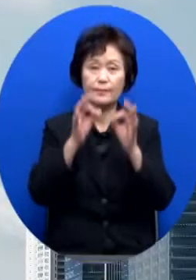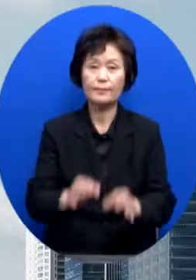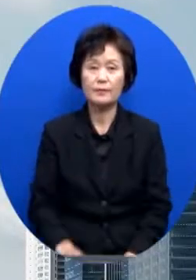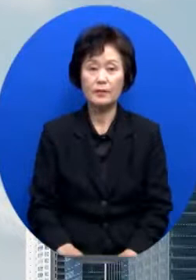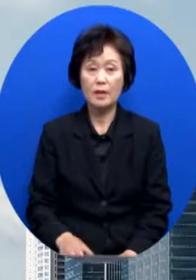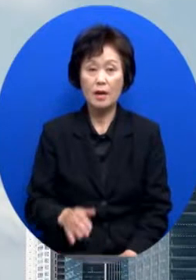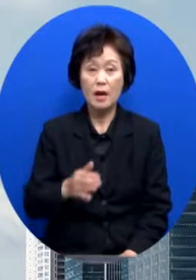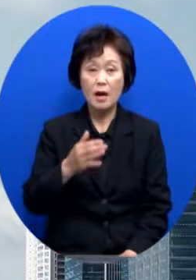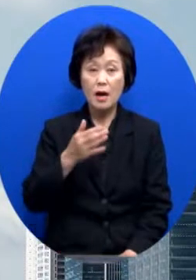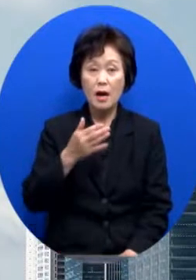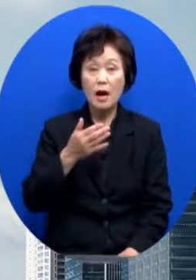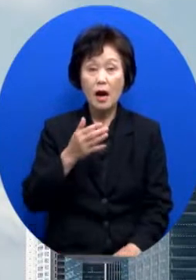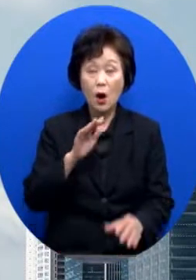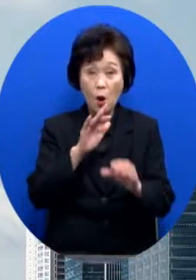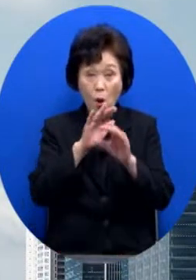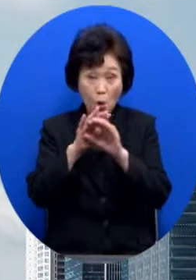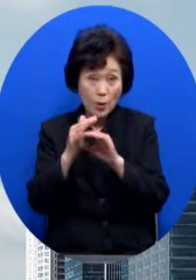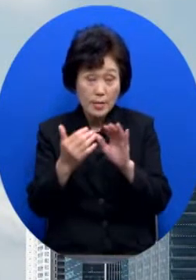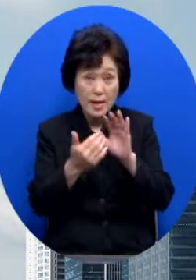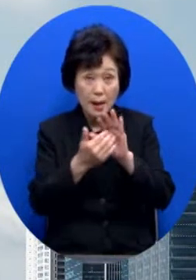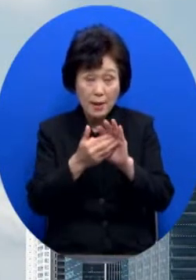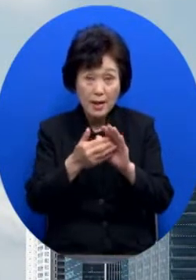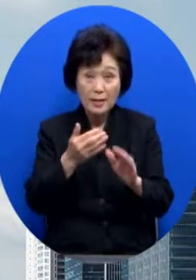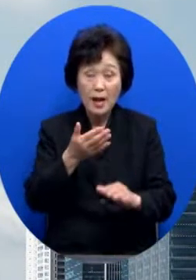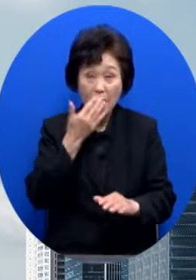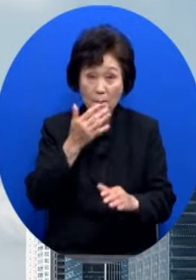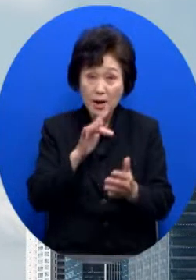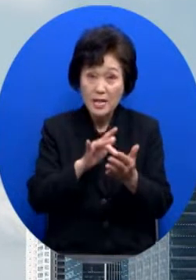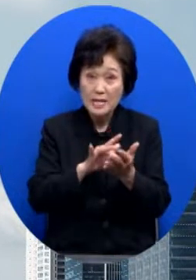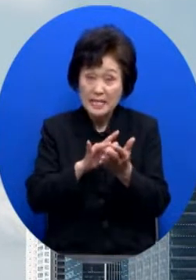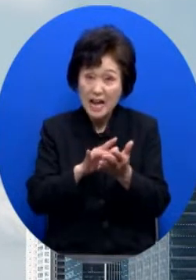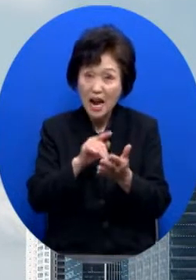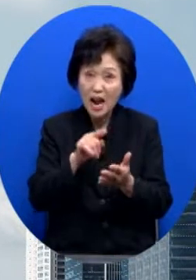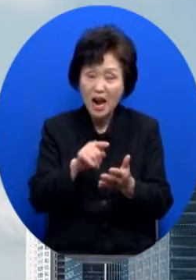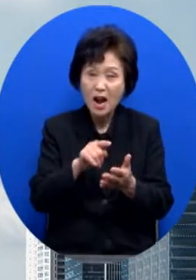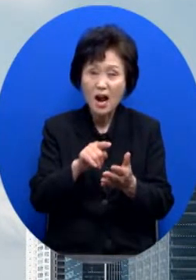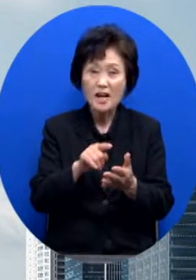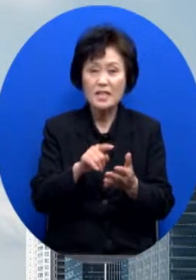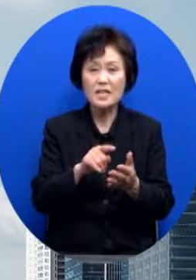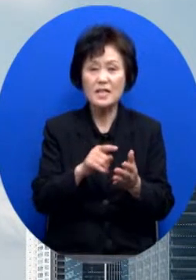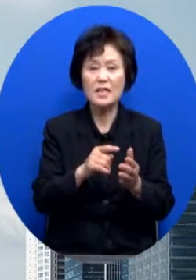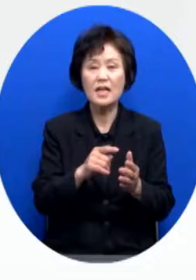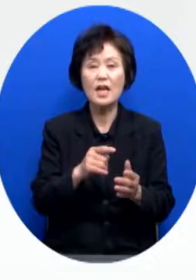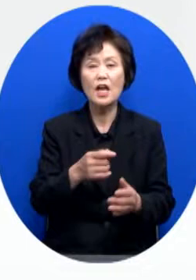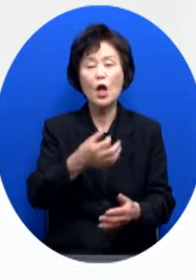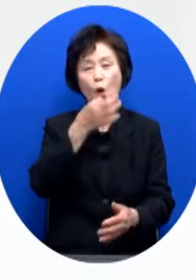먹는 코로나 치료제가 오미크론과 세부 계통 변이에도 효과가 있는 것으로 나타났습니다.